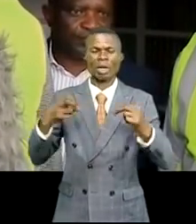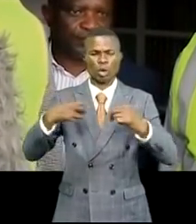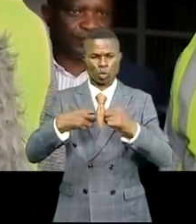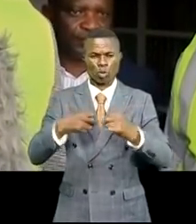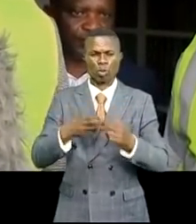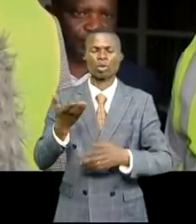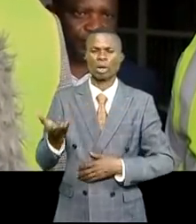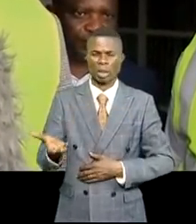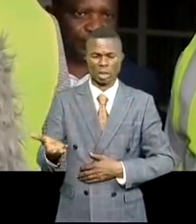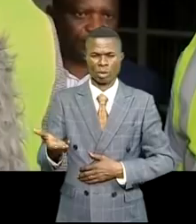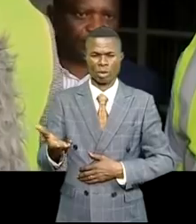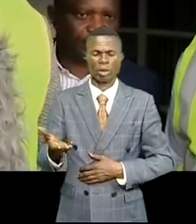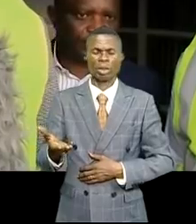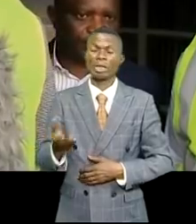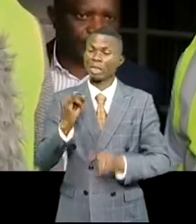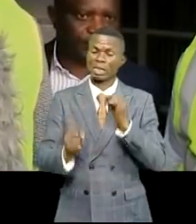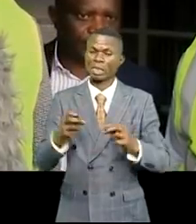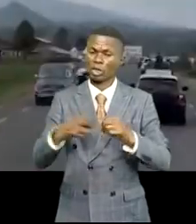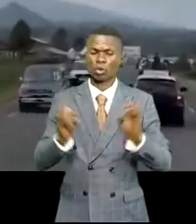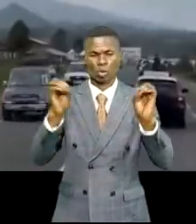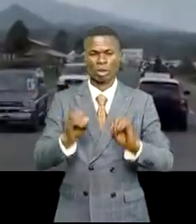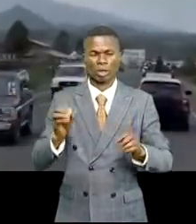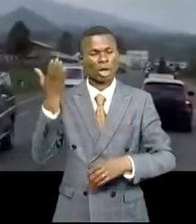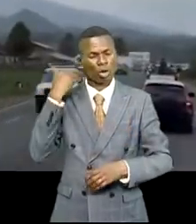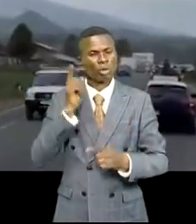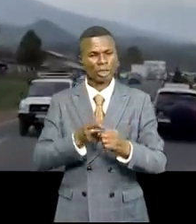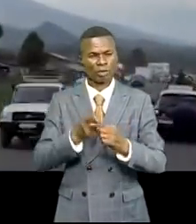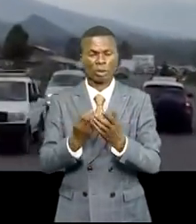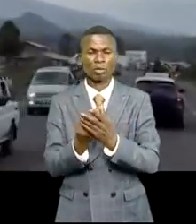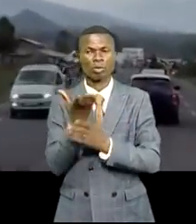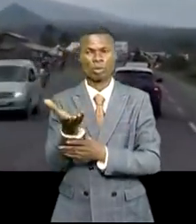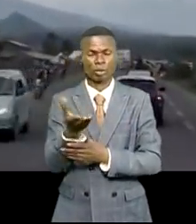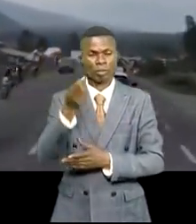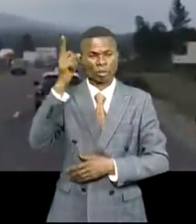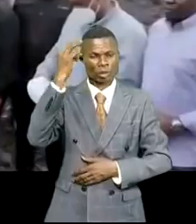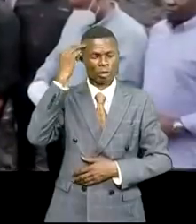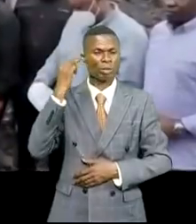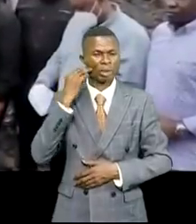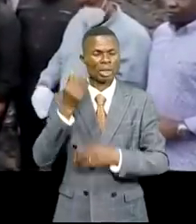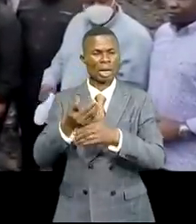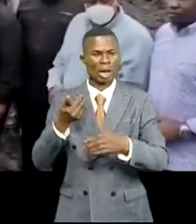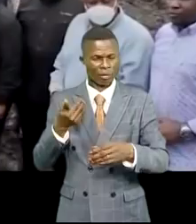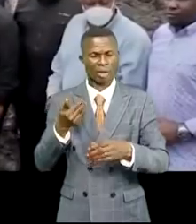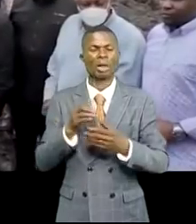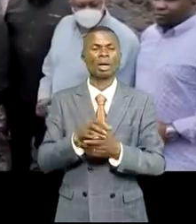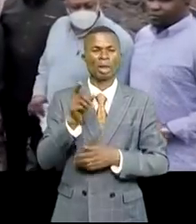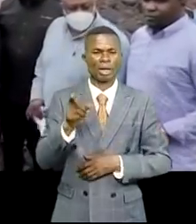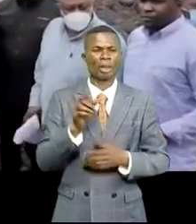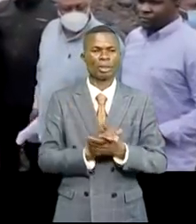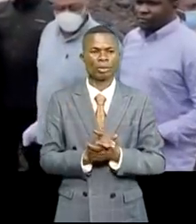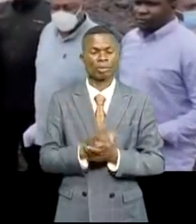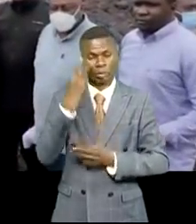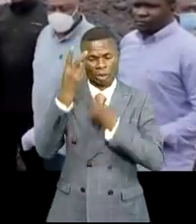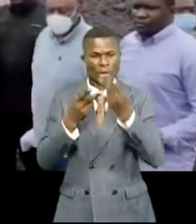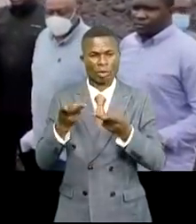très très lié à l'énergie. Peu avant, le Premier ministre Jean-Michel Samalukonde Kienge a